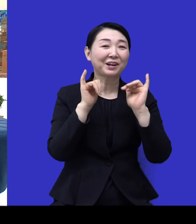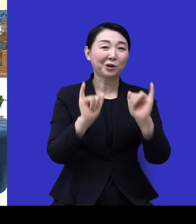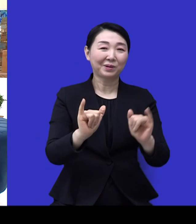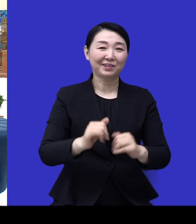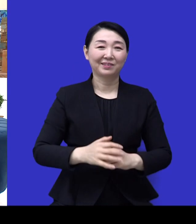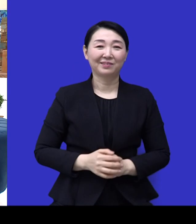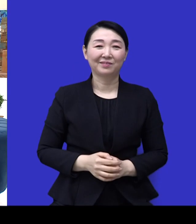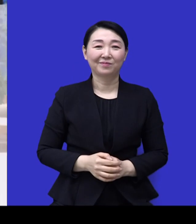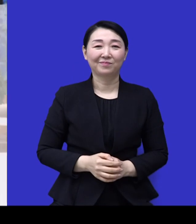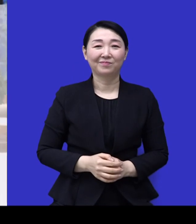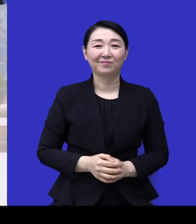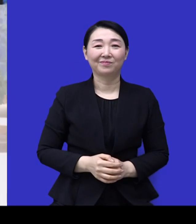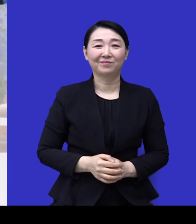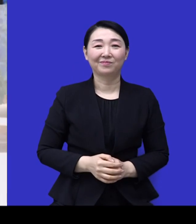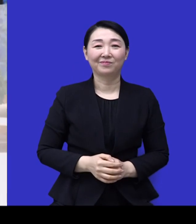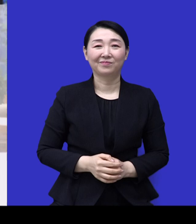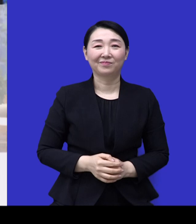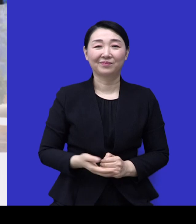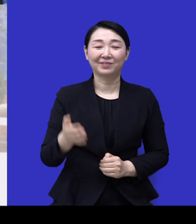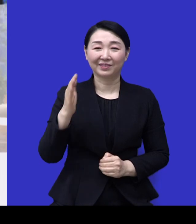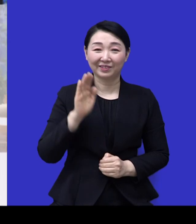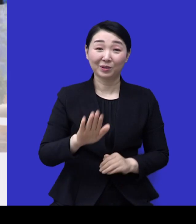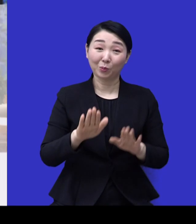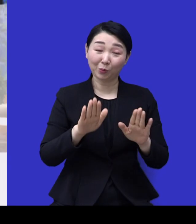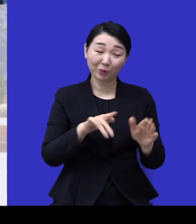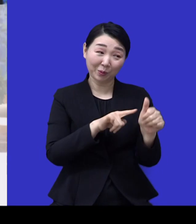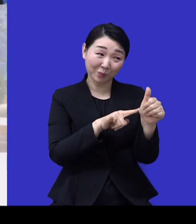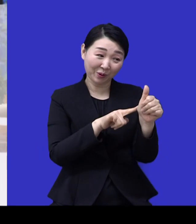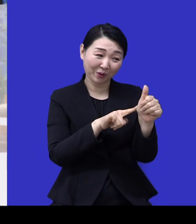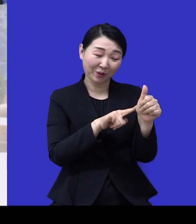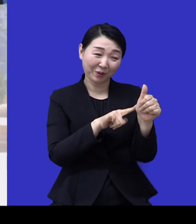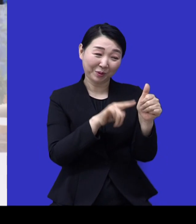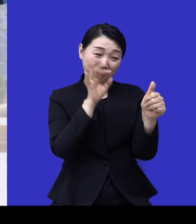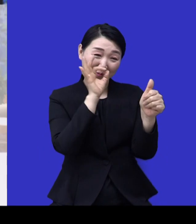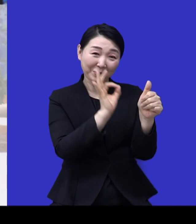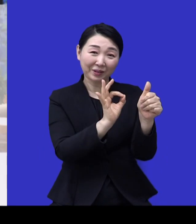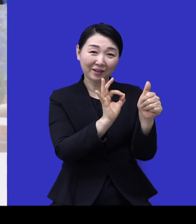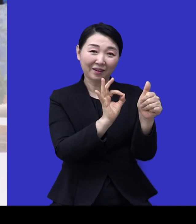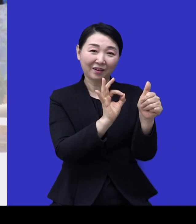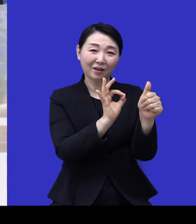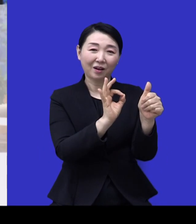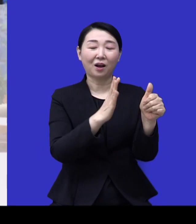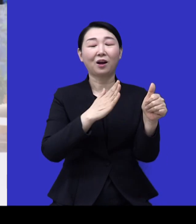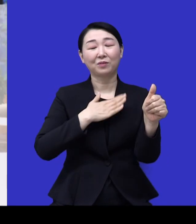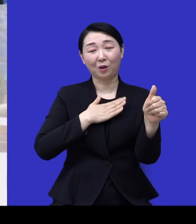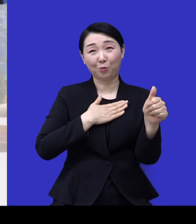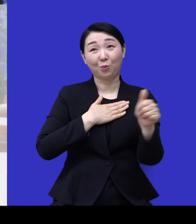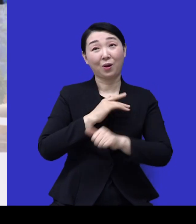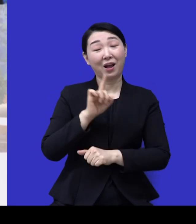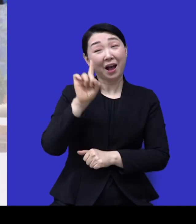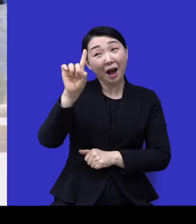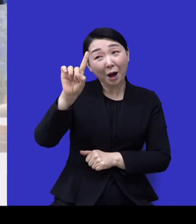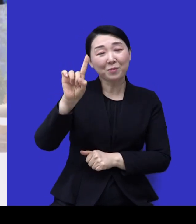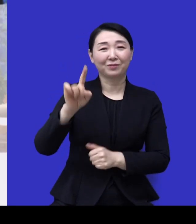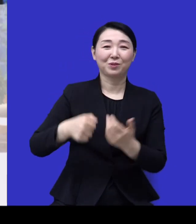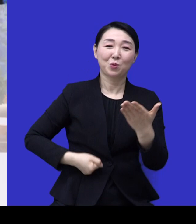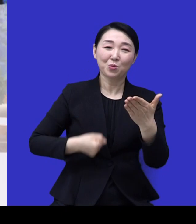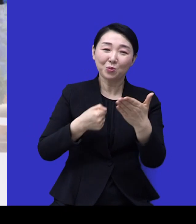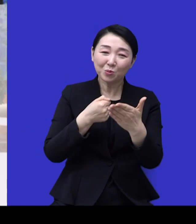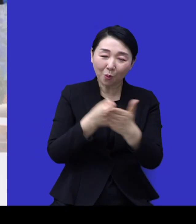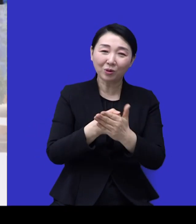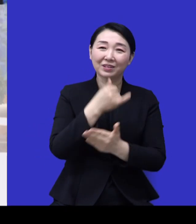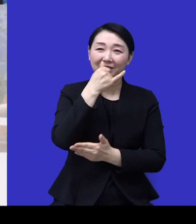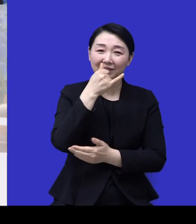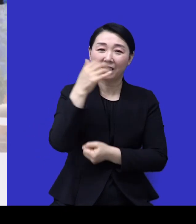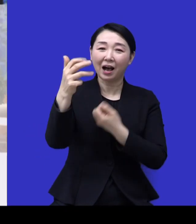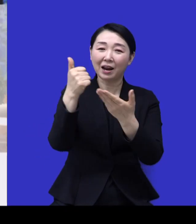좀 미워하죠. 근데 오늘 보니까 한 번쯤 그렇게 용기 있게 나도 거절의 이유가